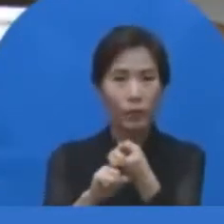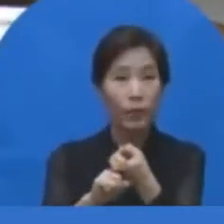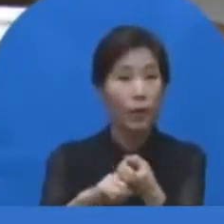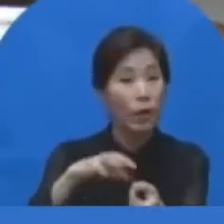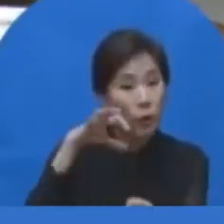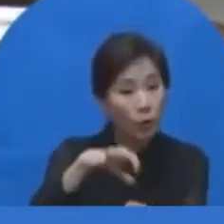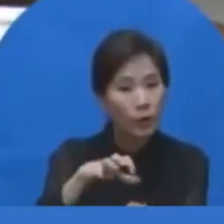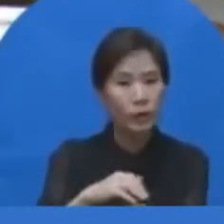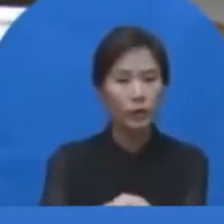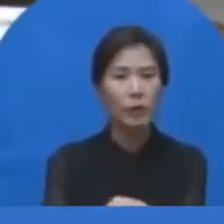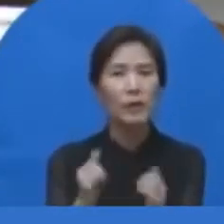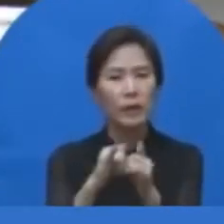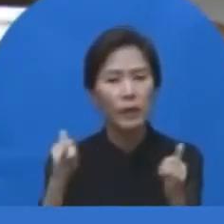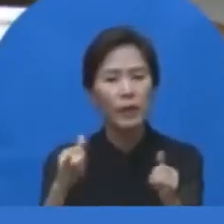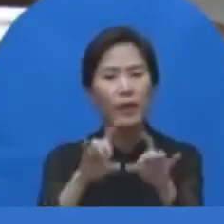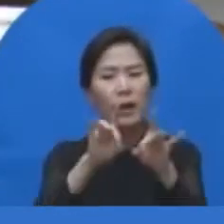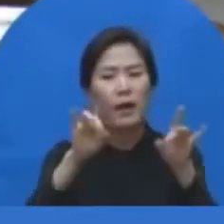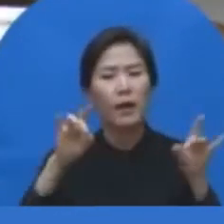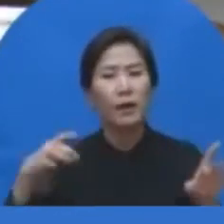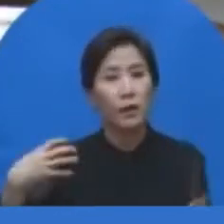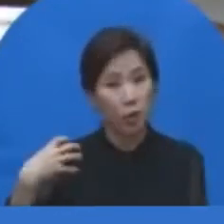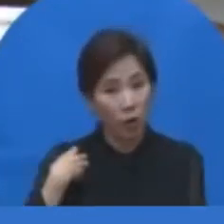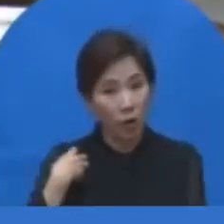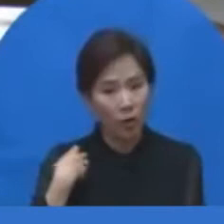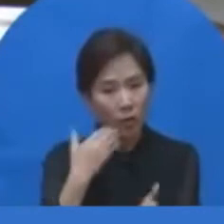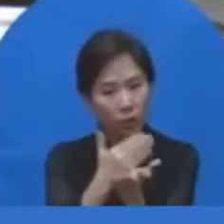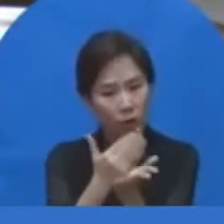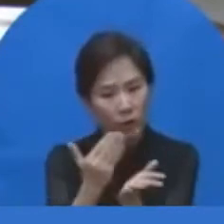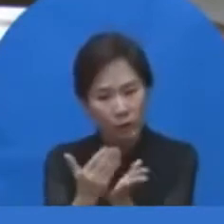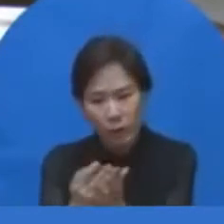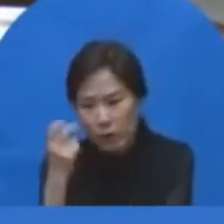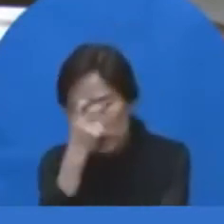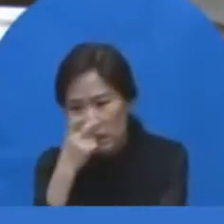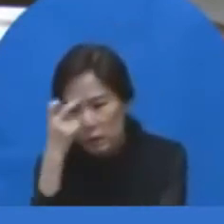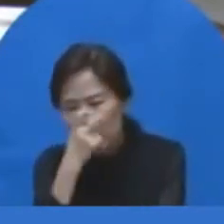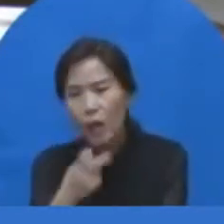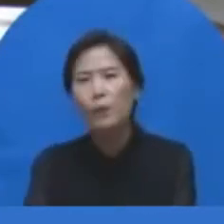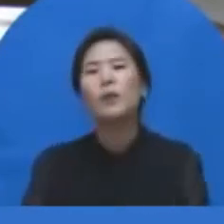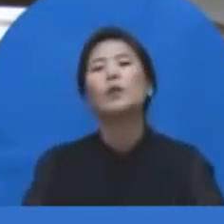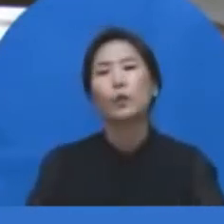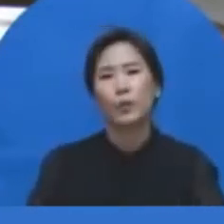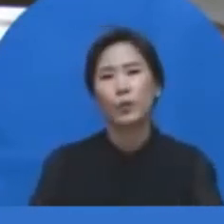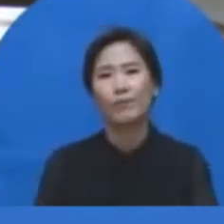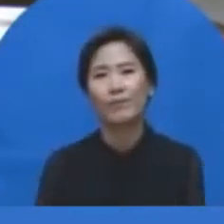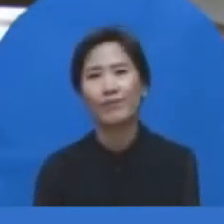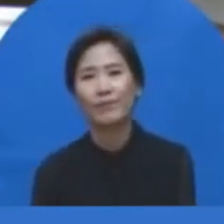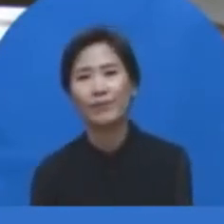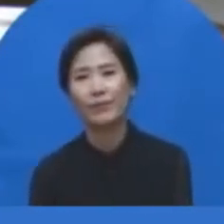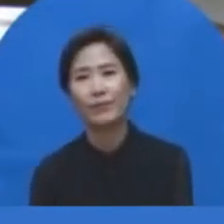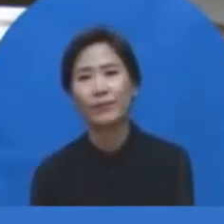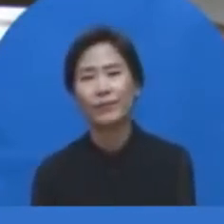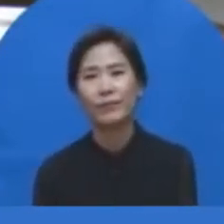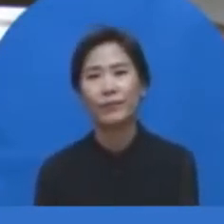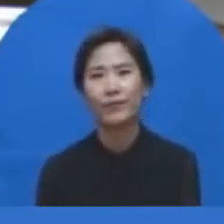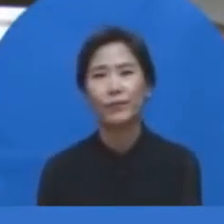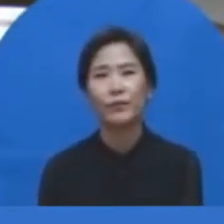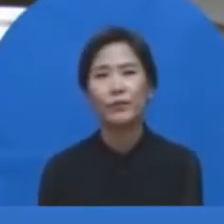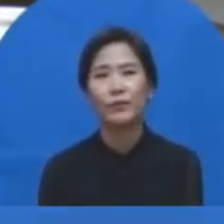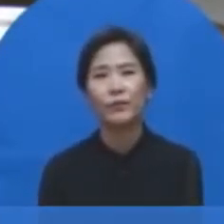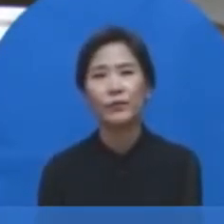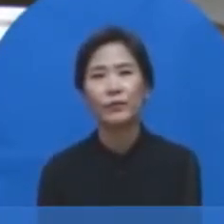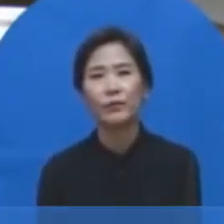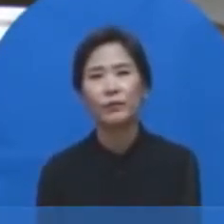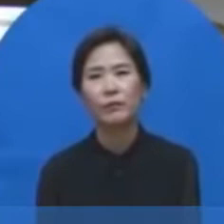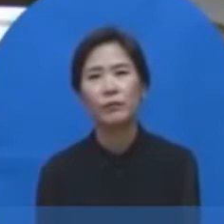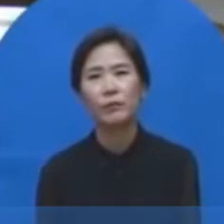단체 교섭에서 해직 교원들의 역할 이런 것들을 충분히 심사할 수가 있습니다. 이런 것과